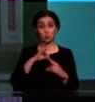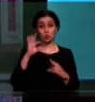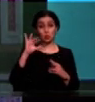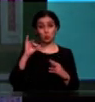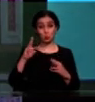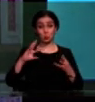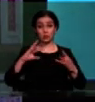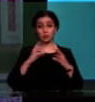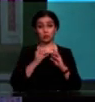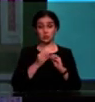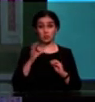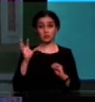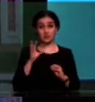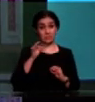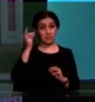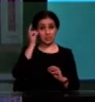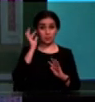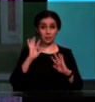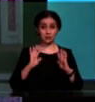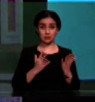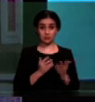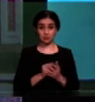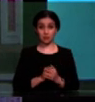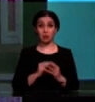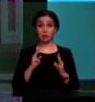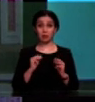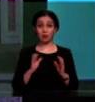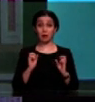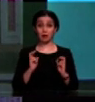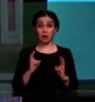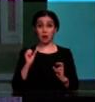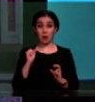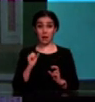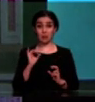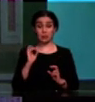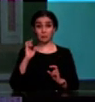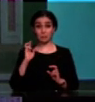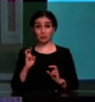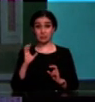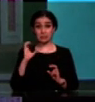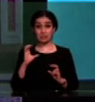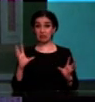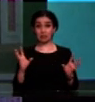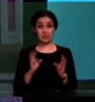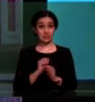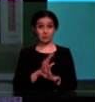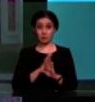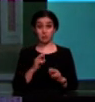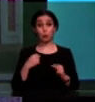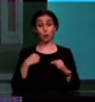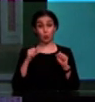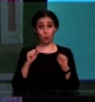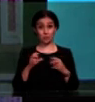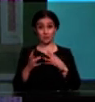суммы этих всех событий. Так как А и Б, а также и С не совместны, то мы